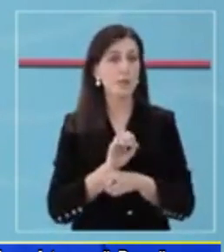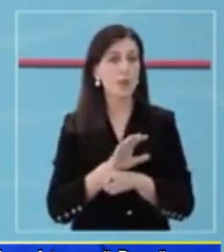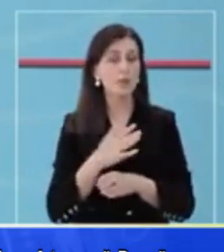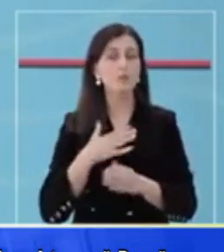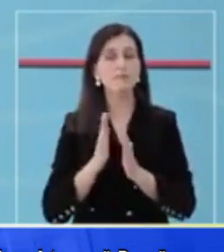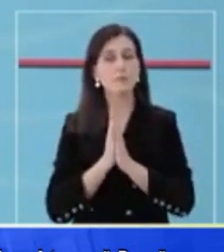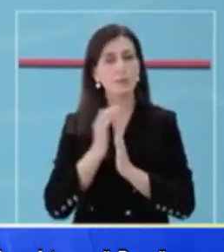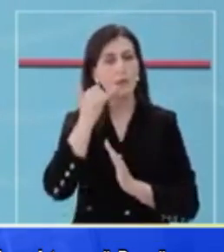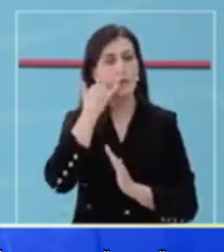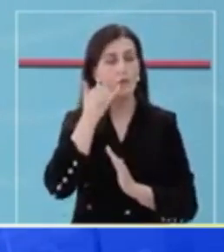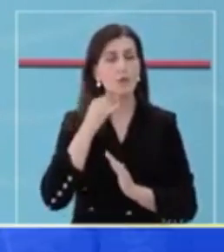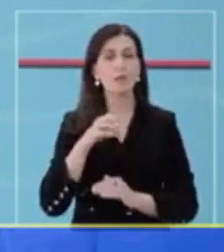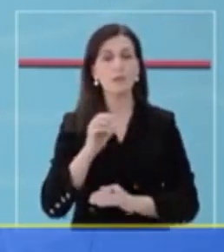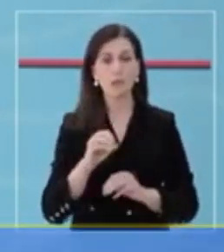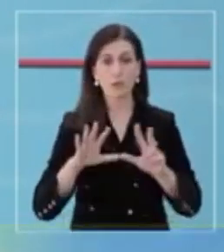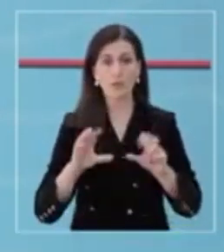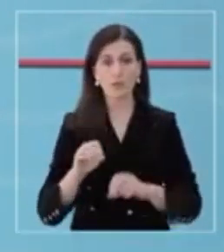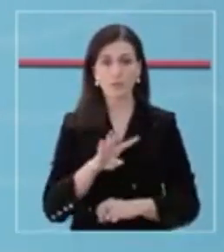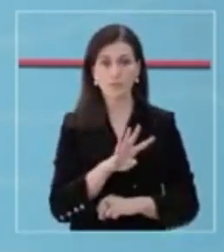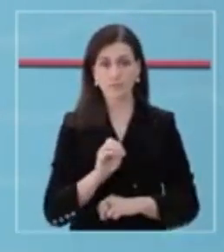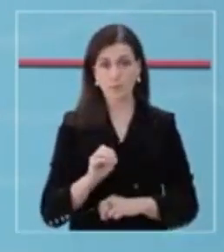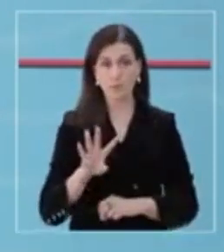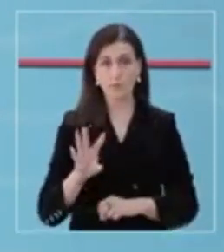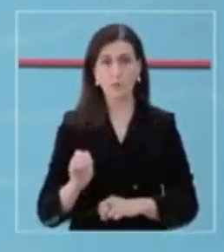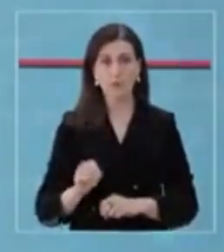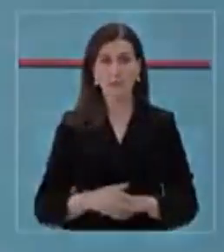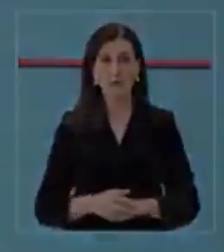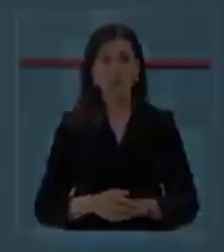ju lutem telefononi në numrin e gjelbër 0800 20 20.